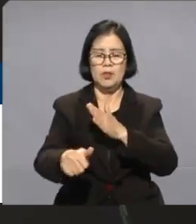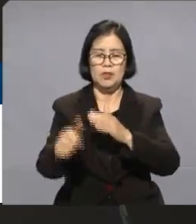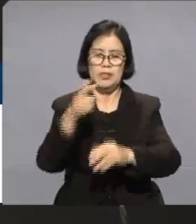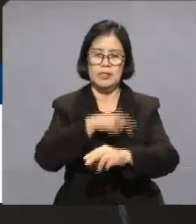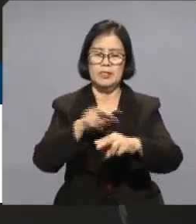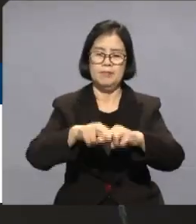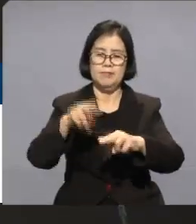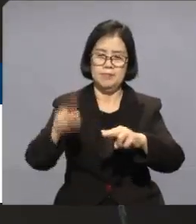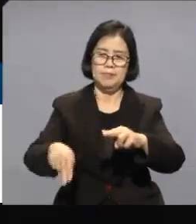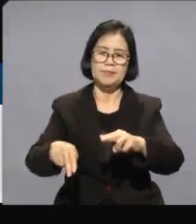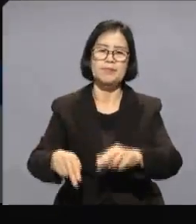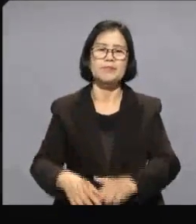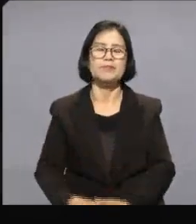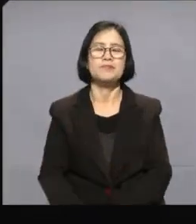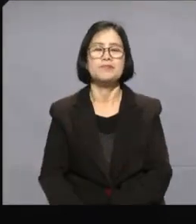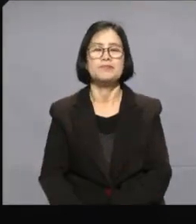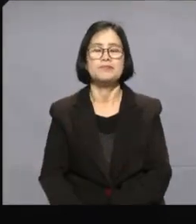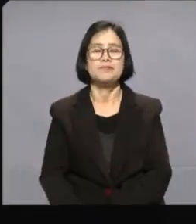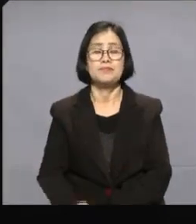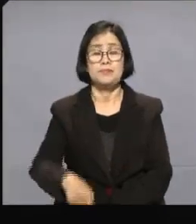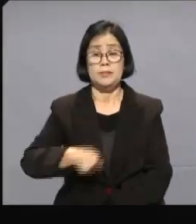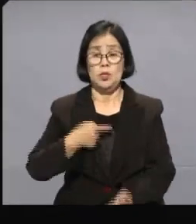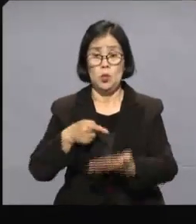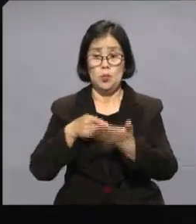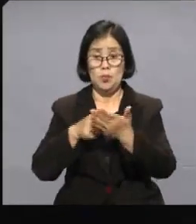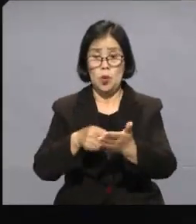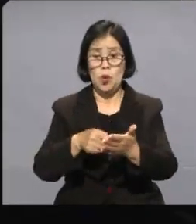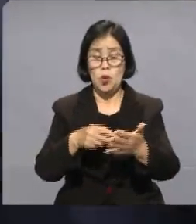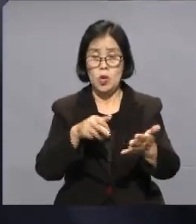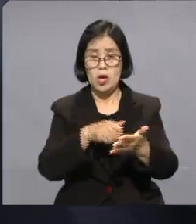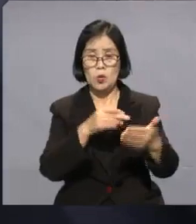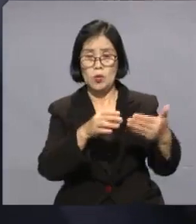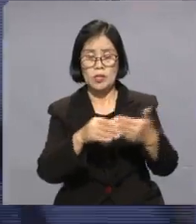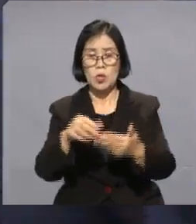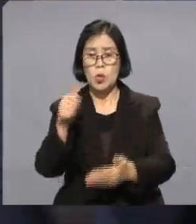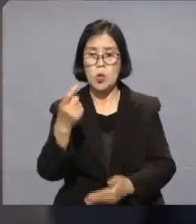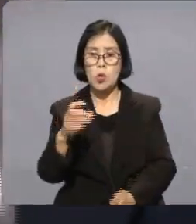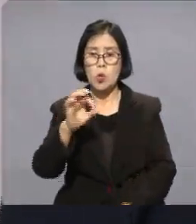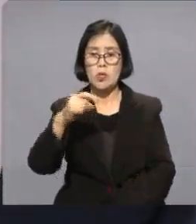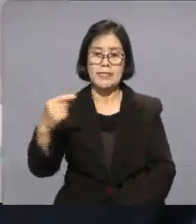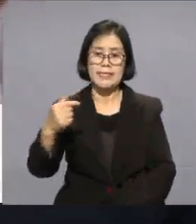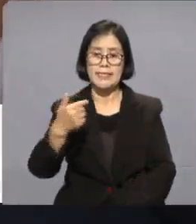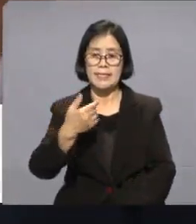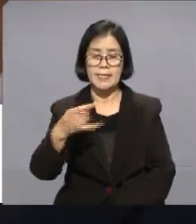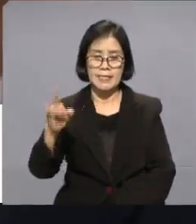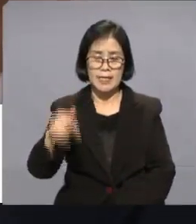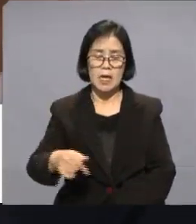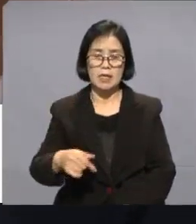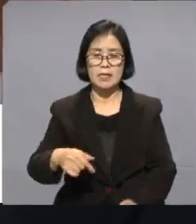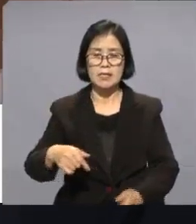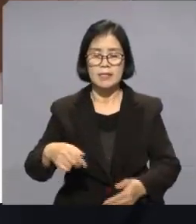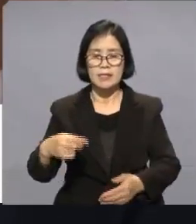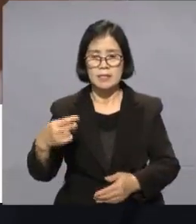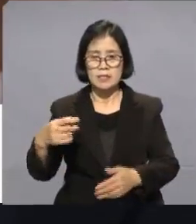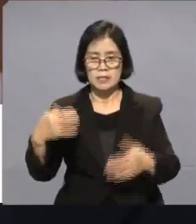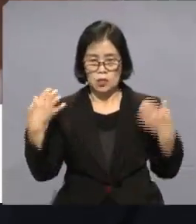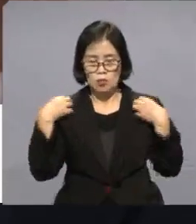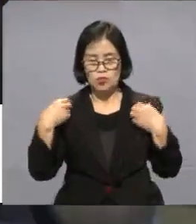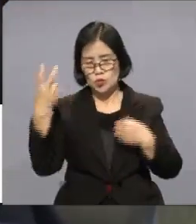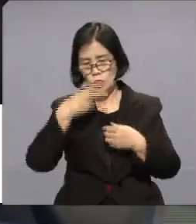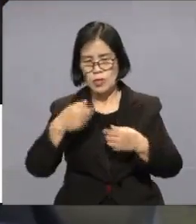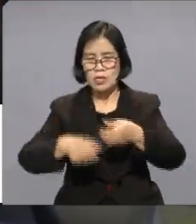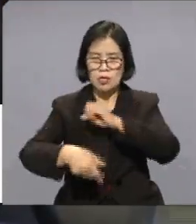대표이사직을 내려놓고 단독 체제로 카카오를 이끌 홍은택 각자 대표는 당국의 조사에 적극 협조하겠다고